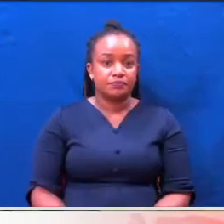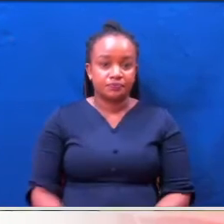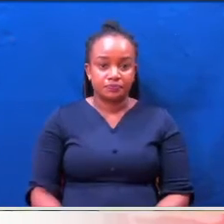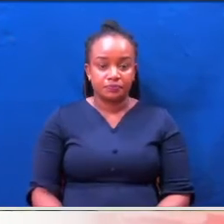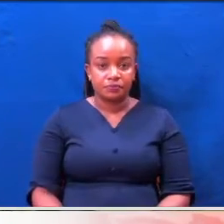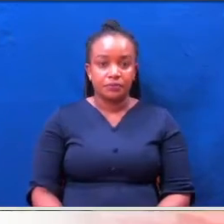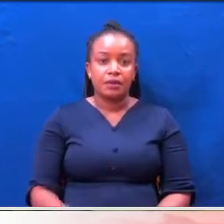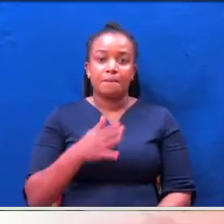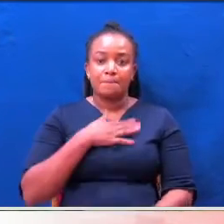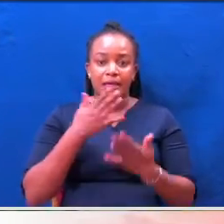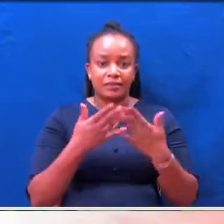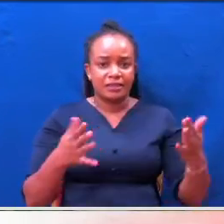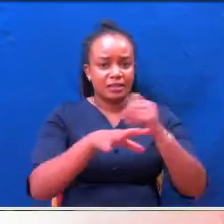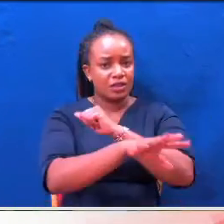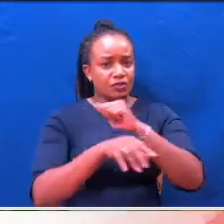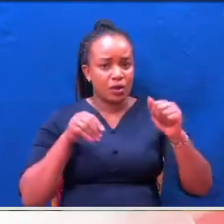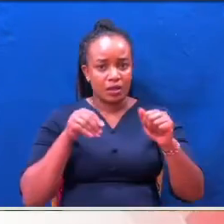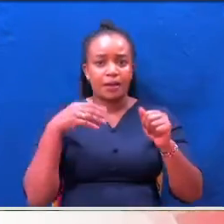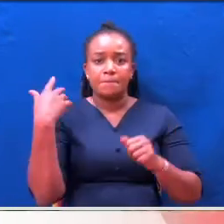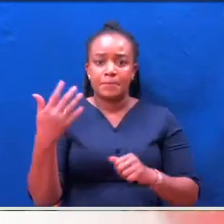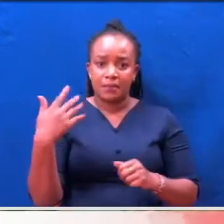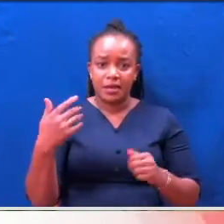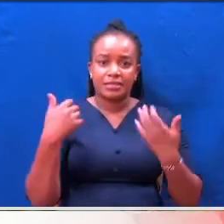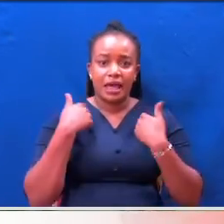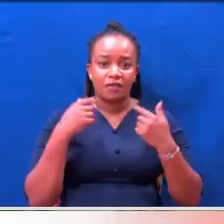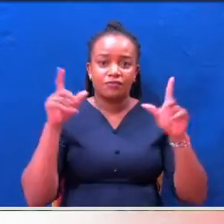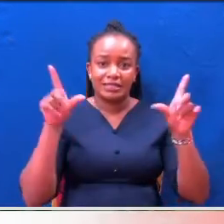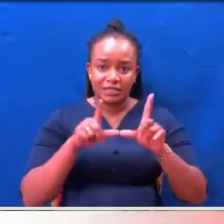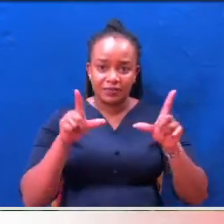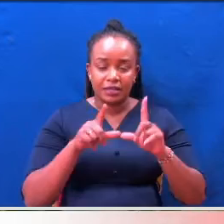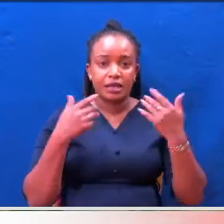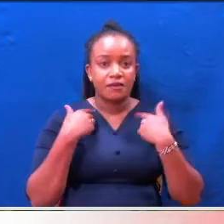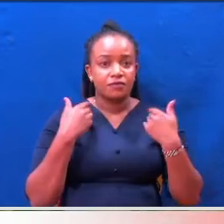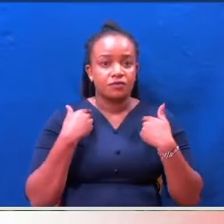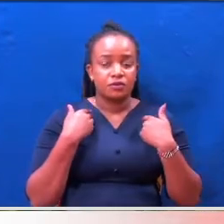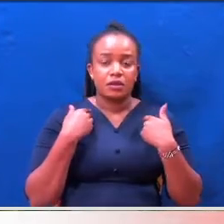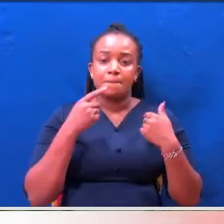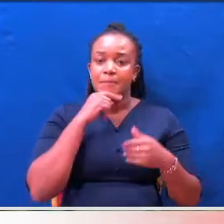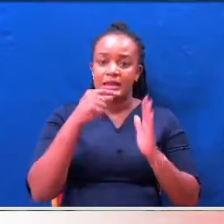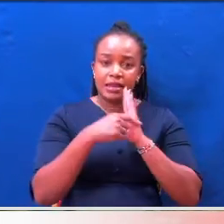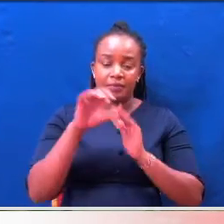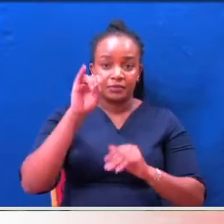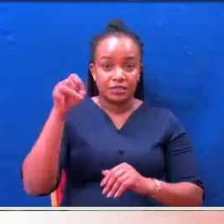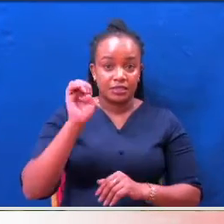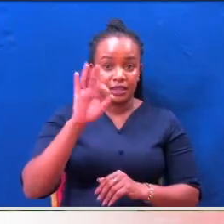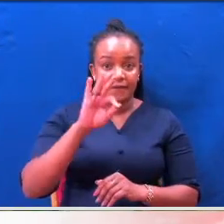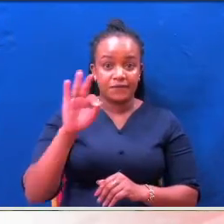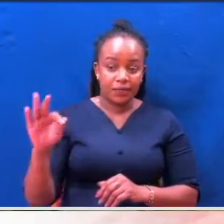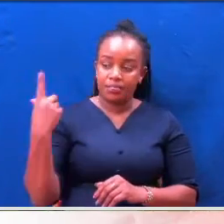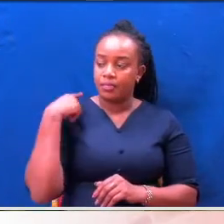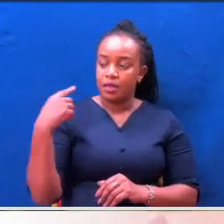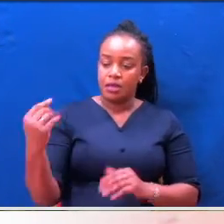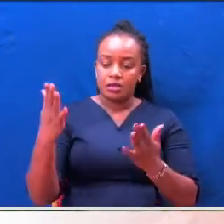Nimeharibiwa mali yangu na wakati na karatasi zote. Hakuna karatasi sina. Amekuja. Kwanza huyu Jefferson. Akaja juzi, akatoa stop